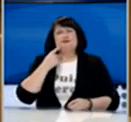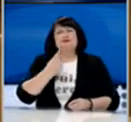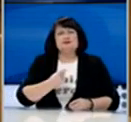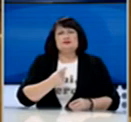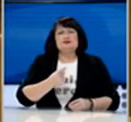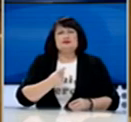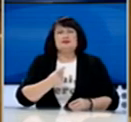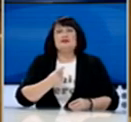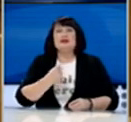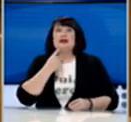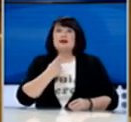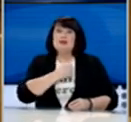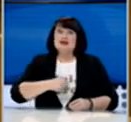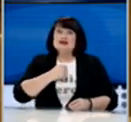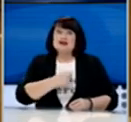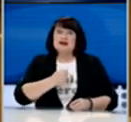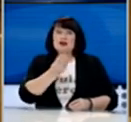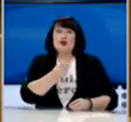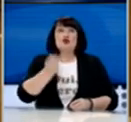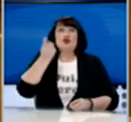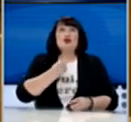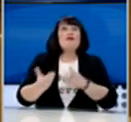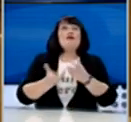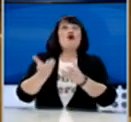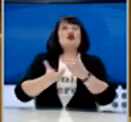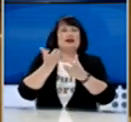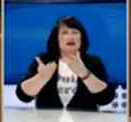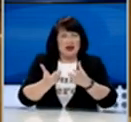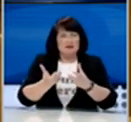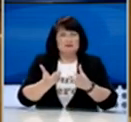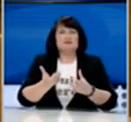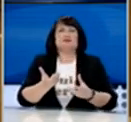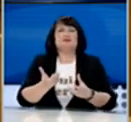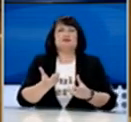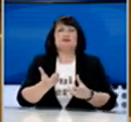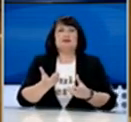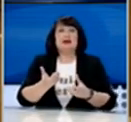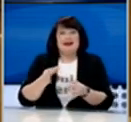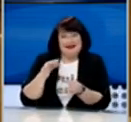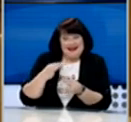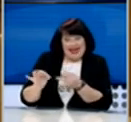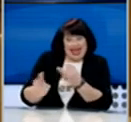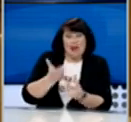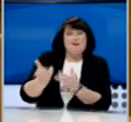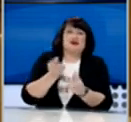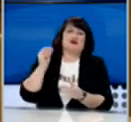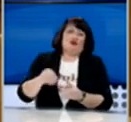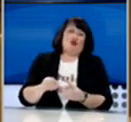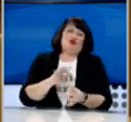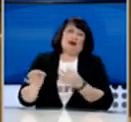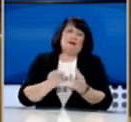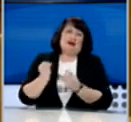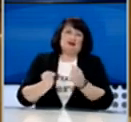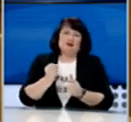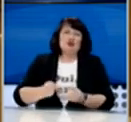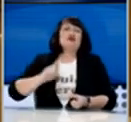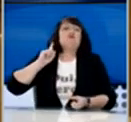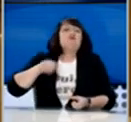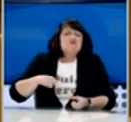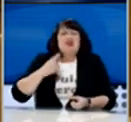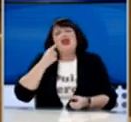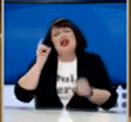συντρ συντριπτική πλειοψηφία των πυρκαγιών ήταν από ανθρώπινο χέρι ήταν εμπρησμοί είτε από εγκληματική αμέλεια